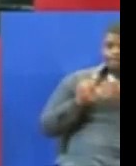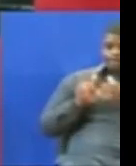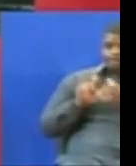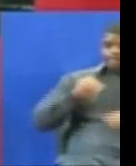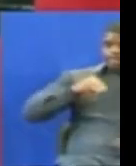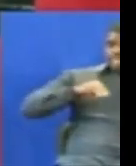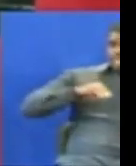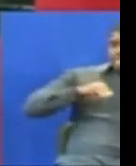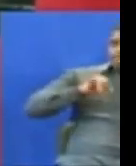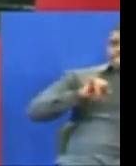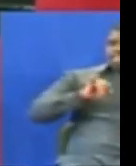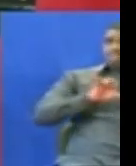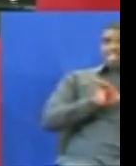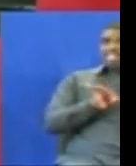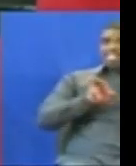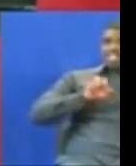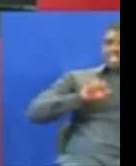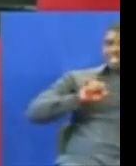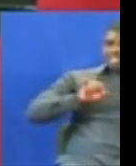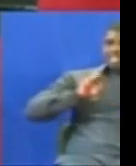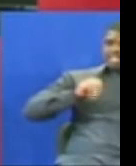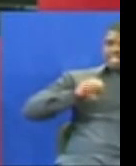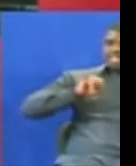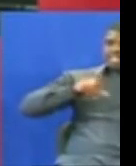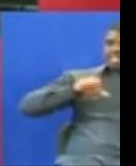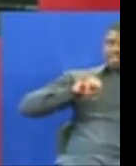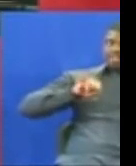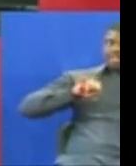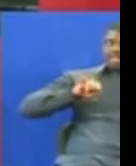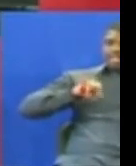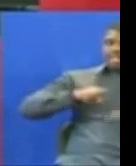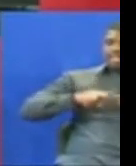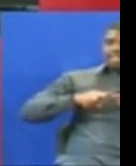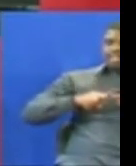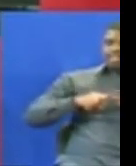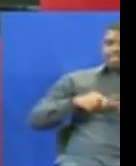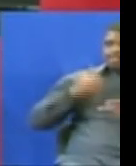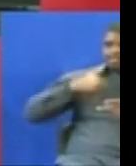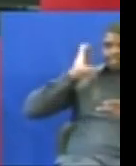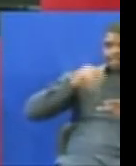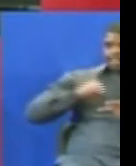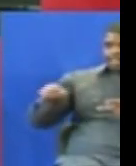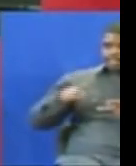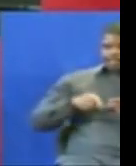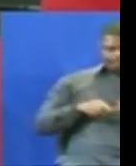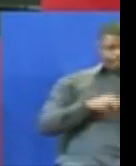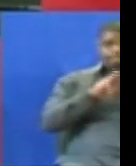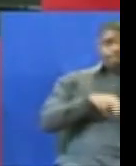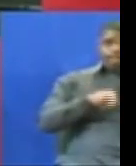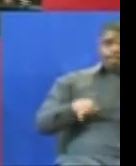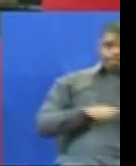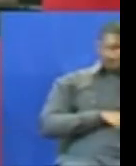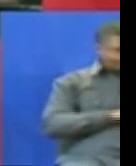ya dola: serikali, mahakama na bunge. Mahakama hawajahimisha kufanya kesi